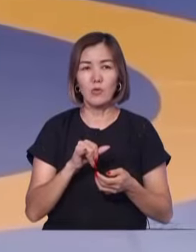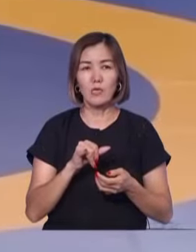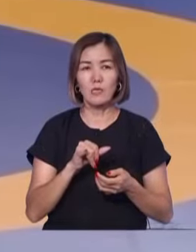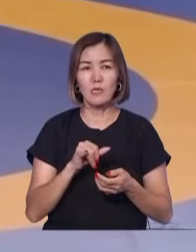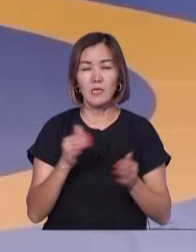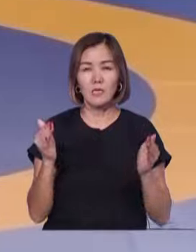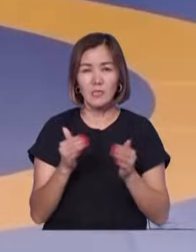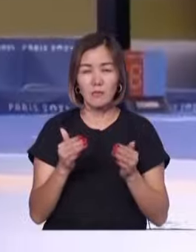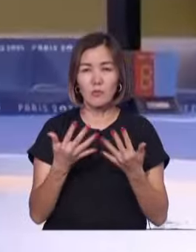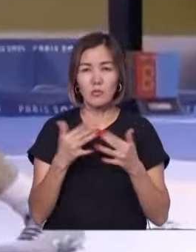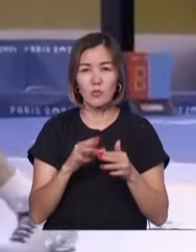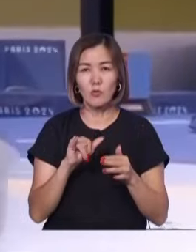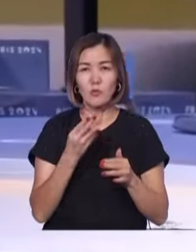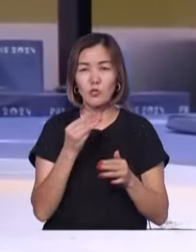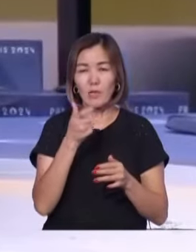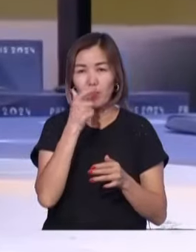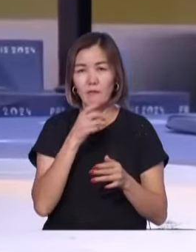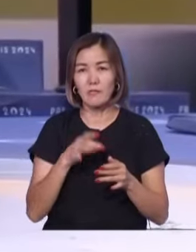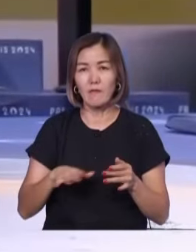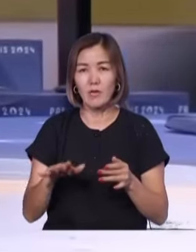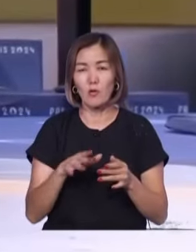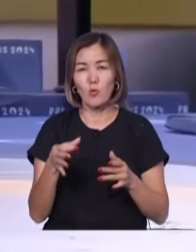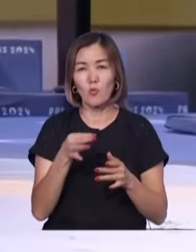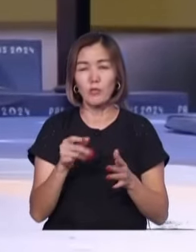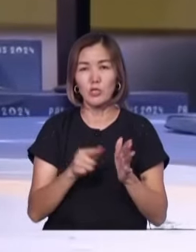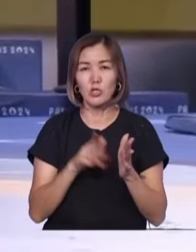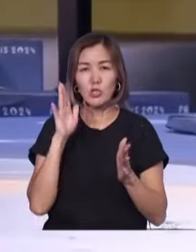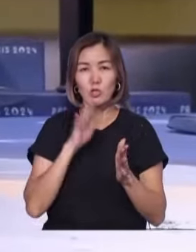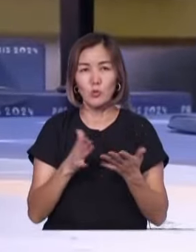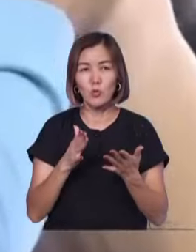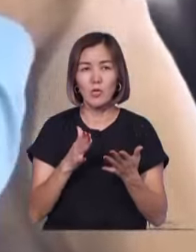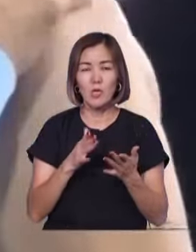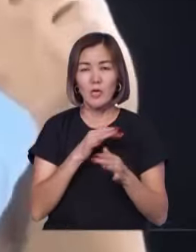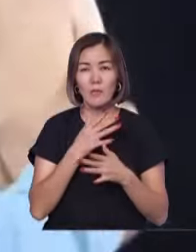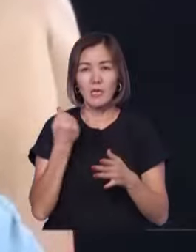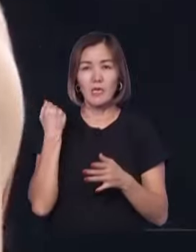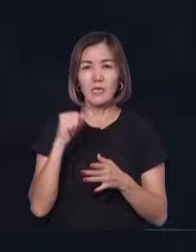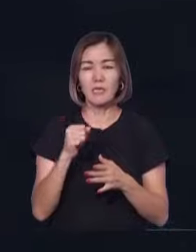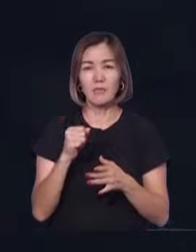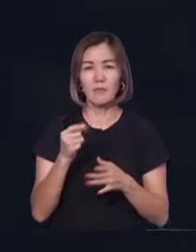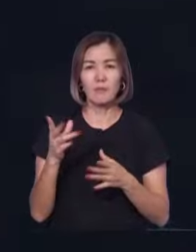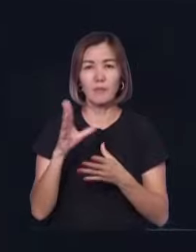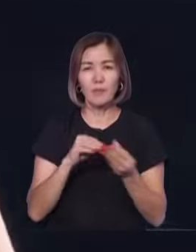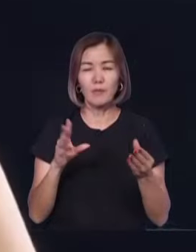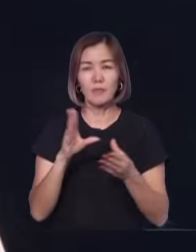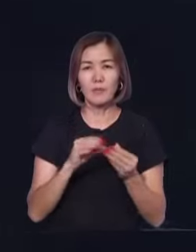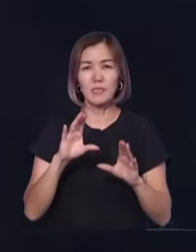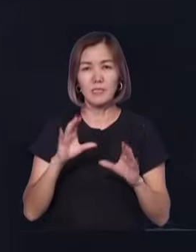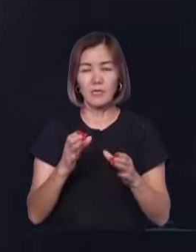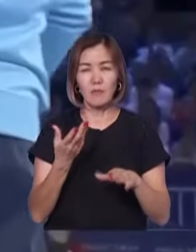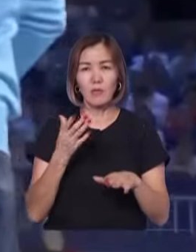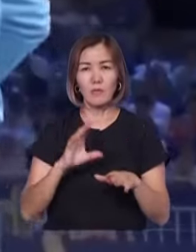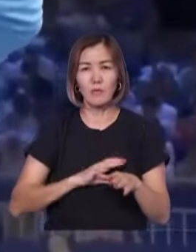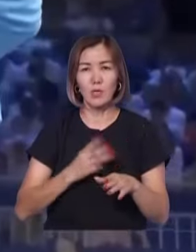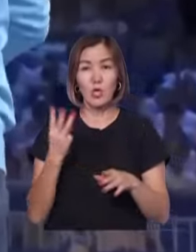небольшого села ушарал панфиловского района области тсу он является многократным серебряным призёром чемпионата мира и